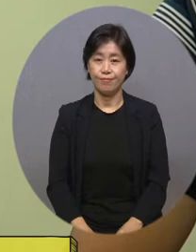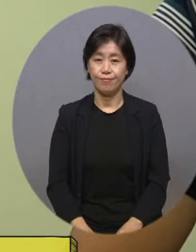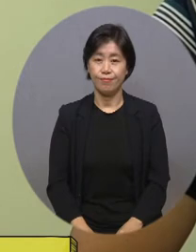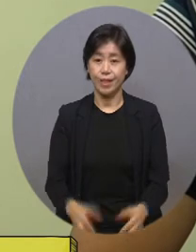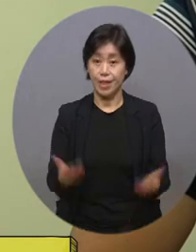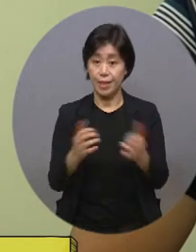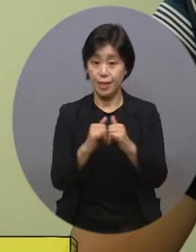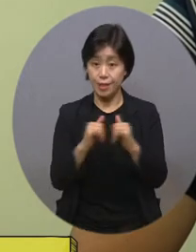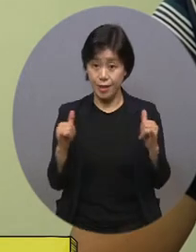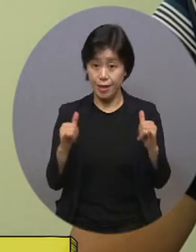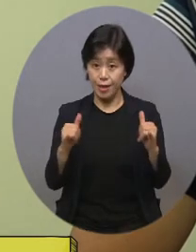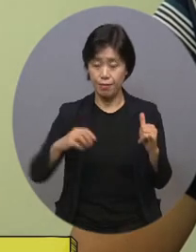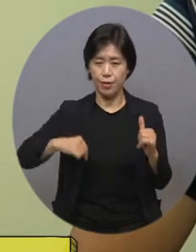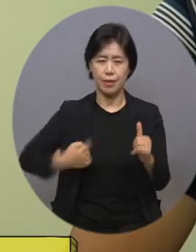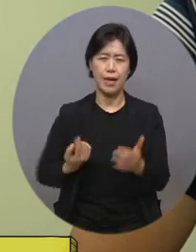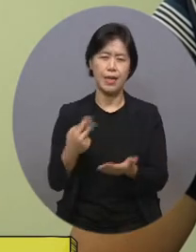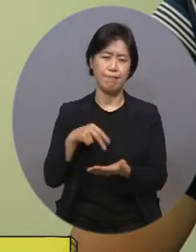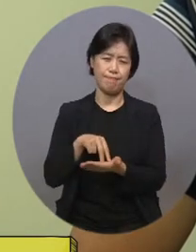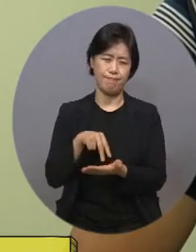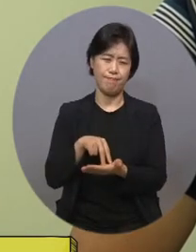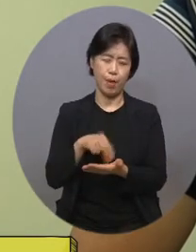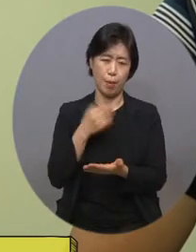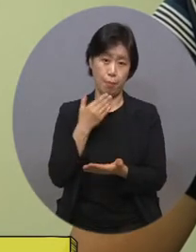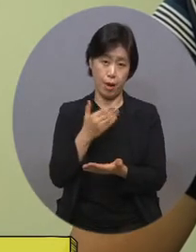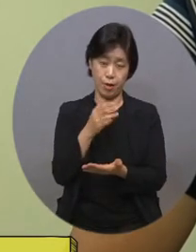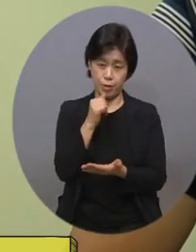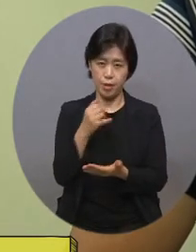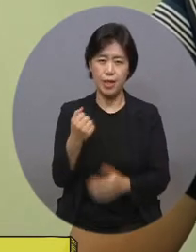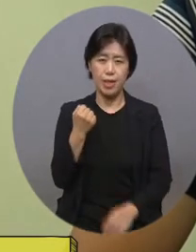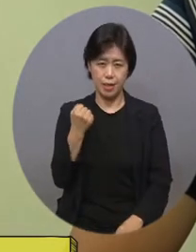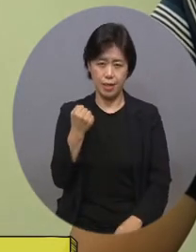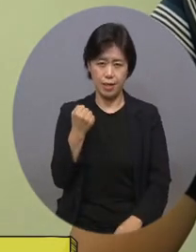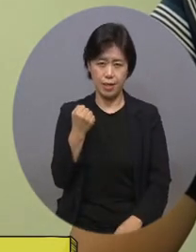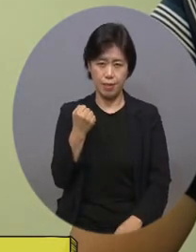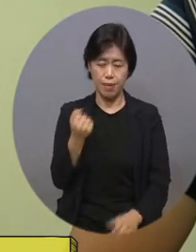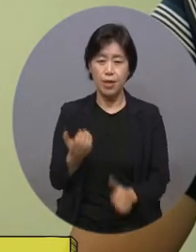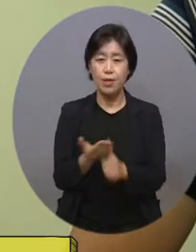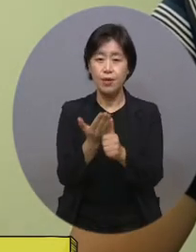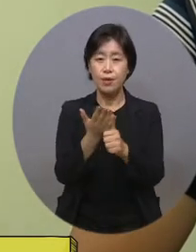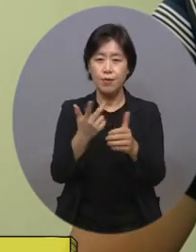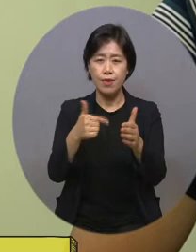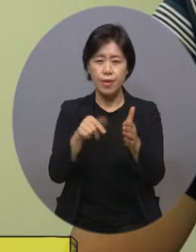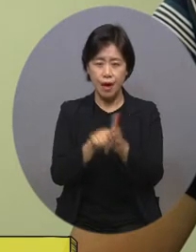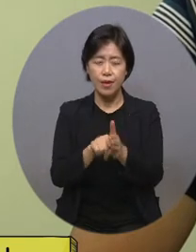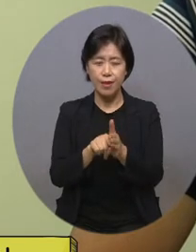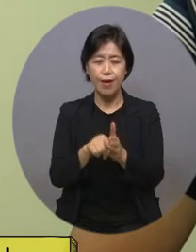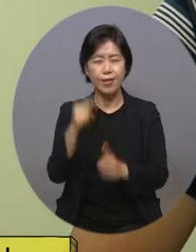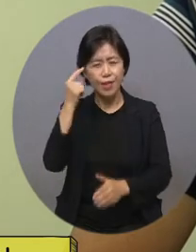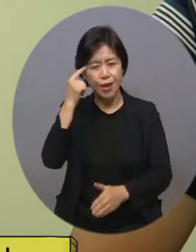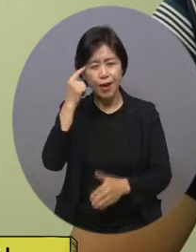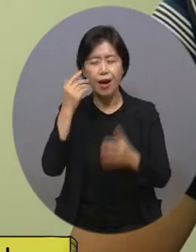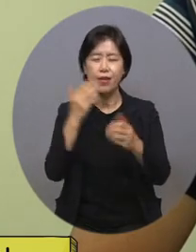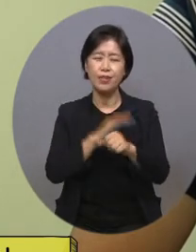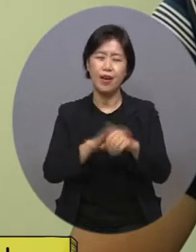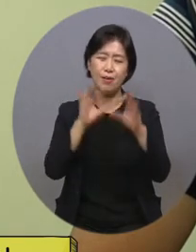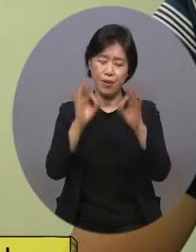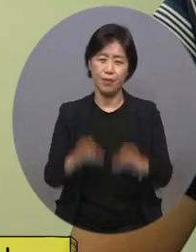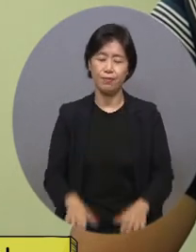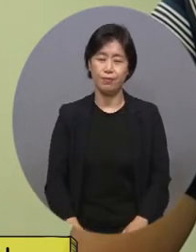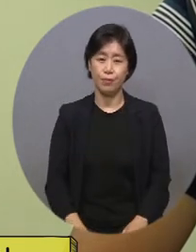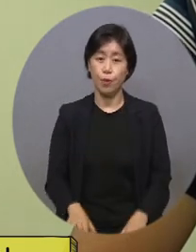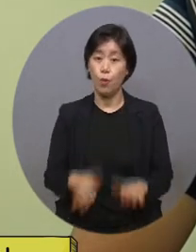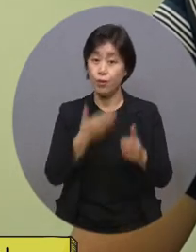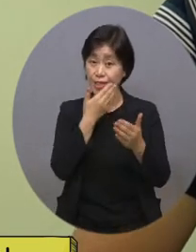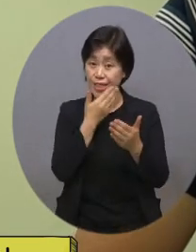직원분들의 이런 자립심을 길러주고자 네. 하는 대표님의 네. 마음이 너무 잘 느껴지는 것 같았습니다. 네. 너무 소중하고 이제 귀한